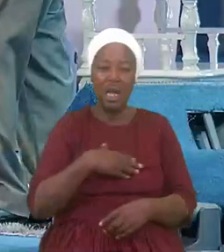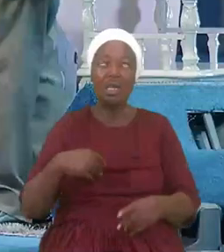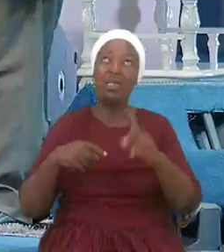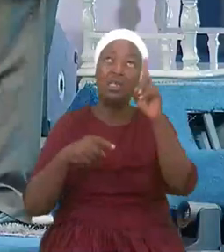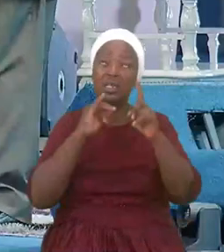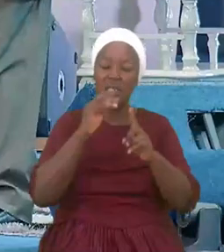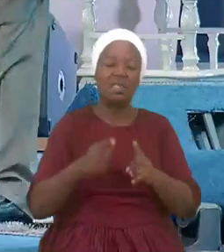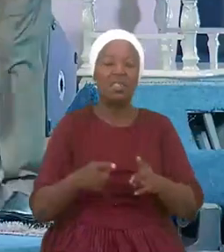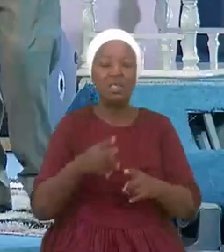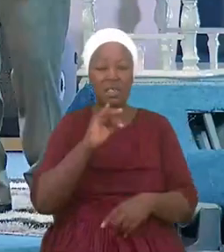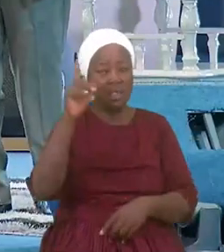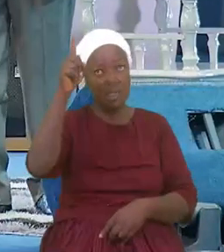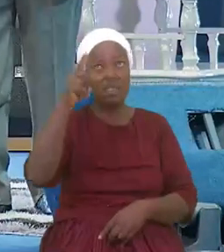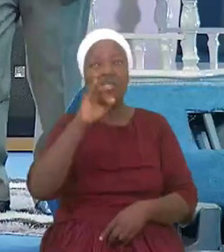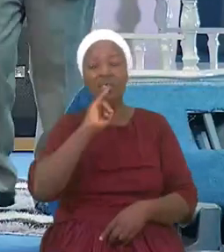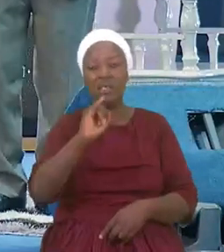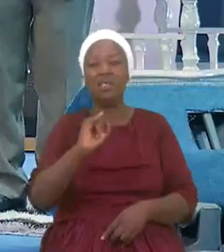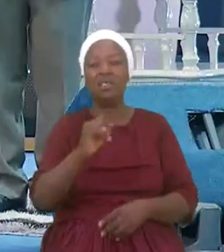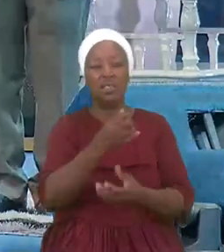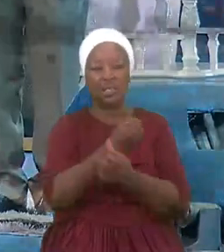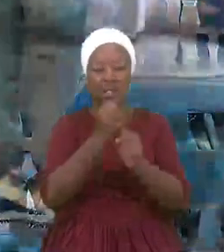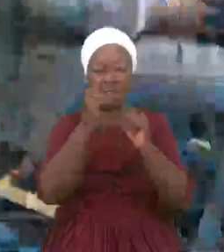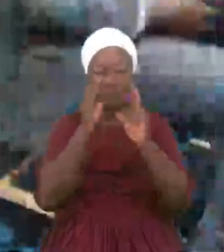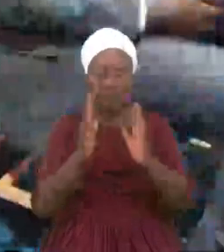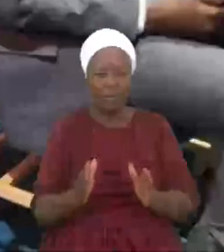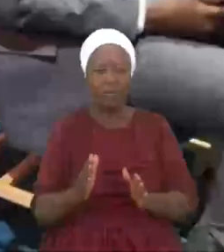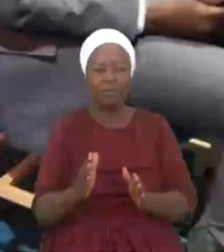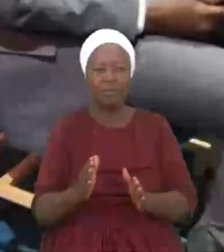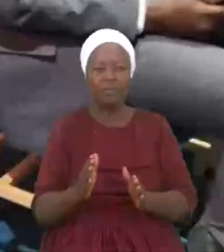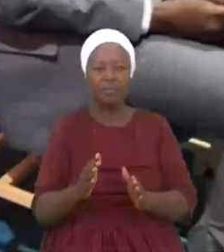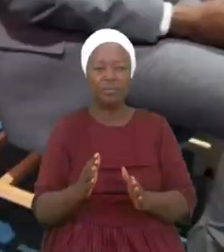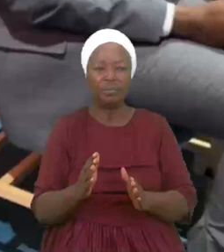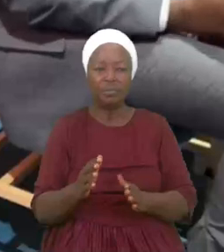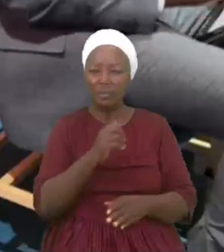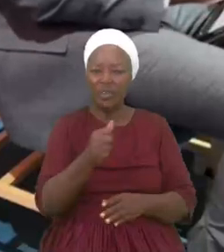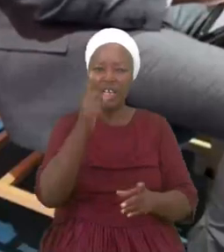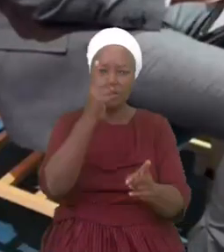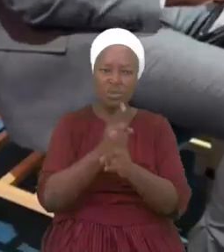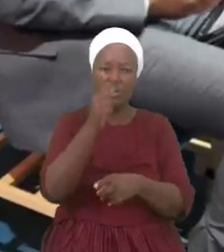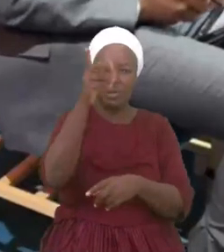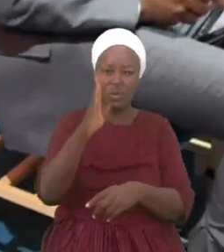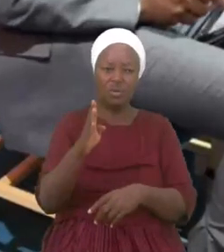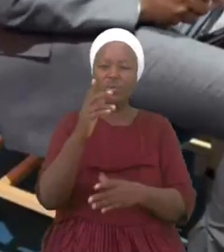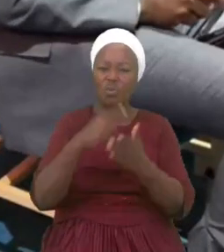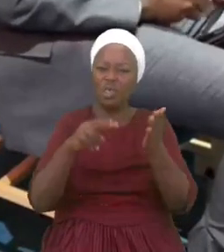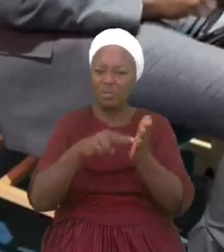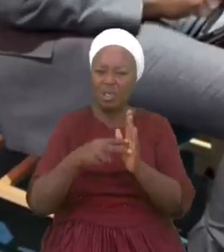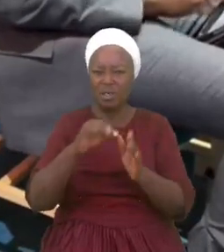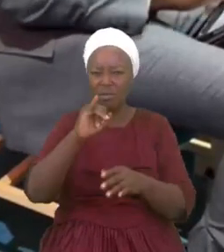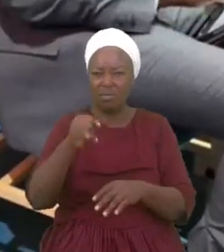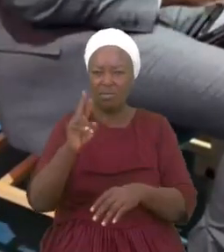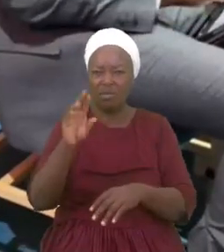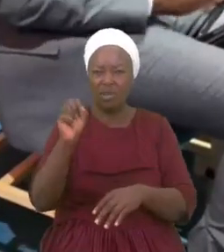je suis le seul Dieu juste et qui sauve je suis le seul Dieu juste et qui s'ouvre